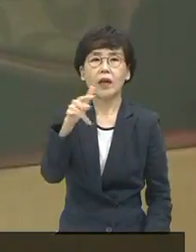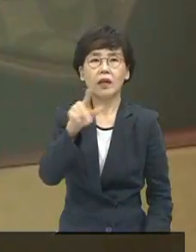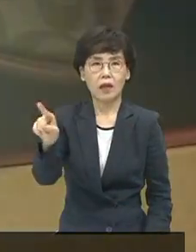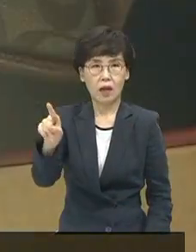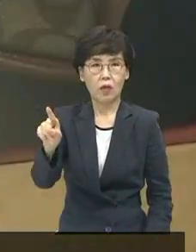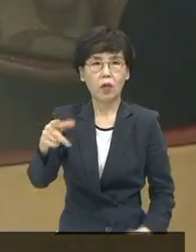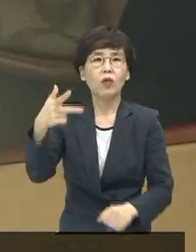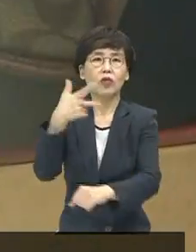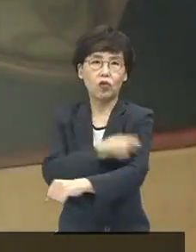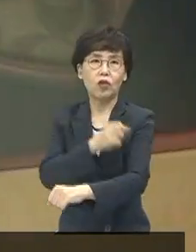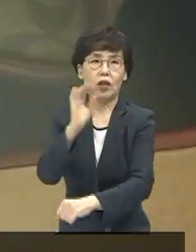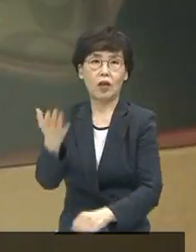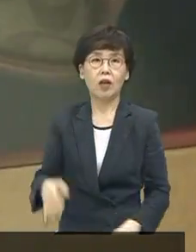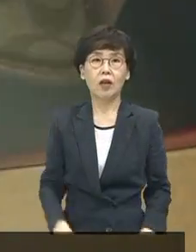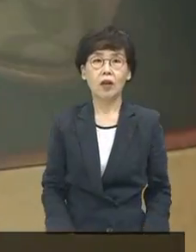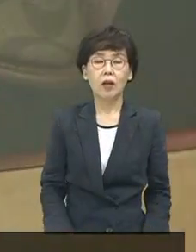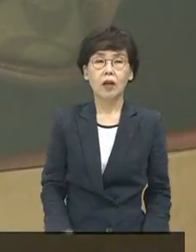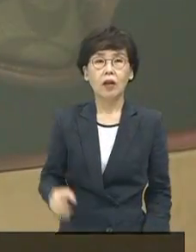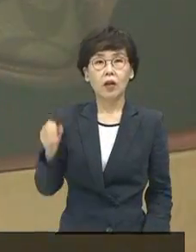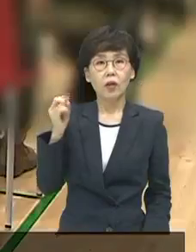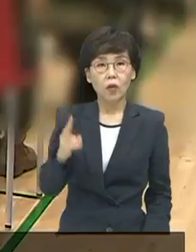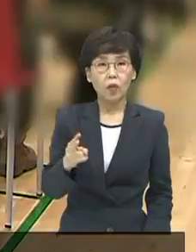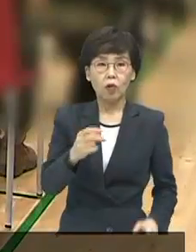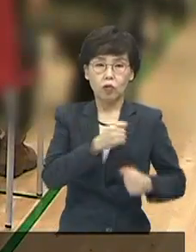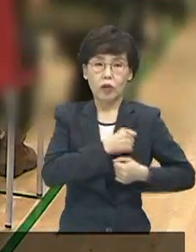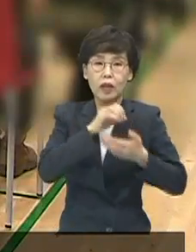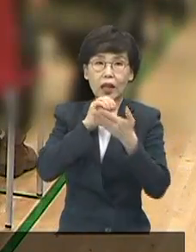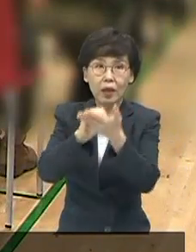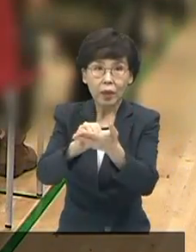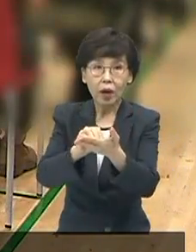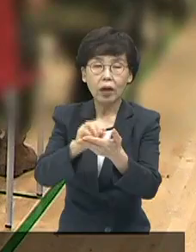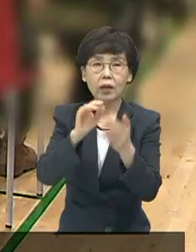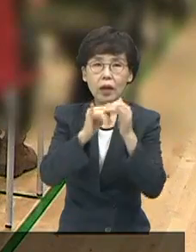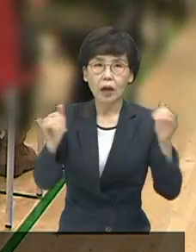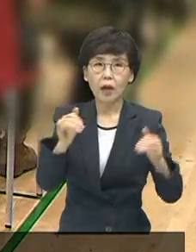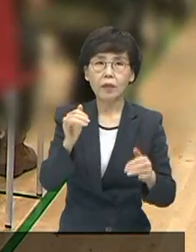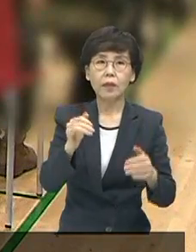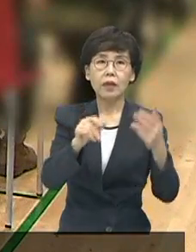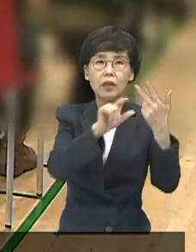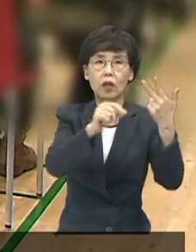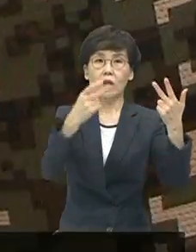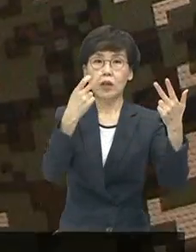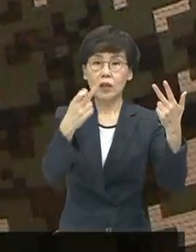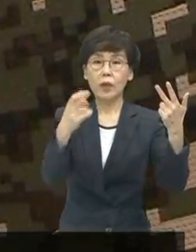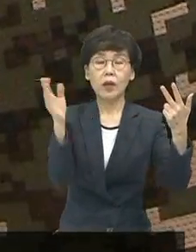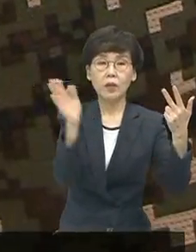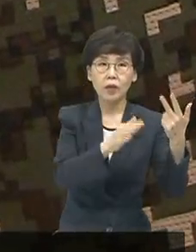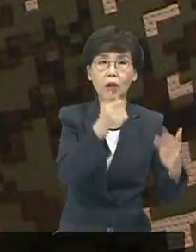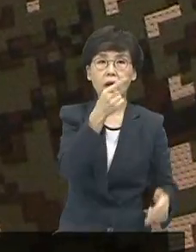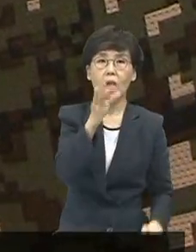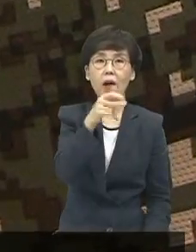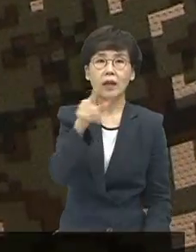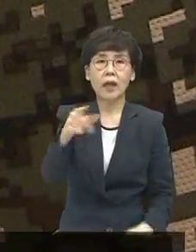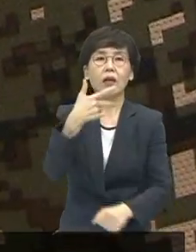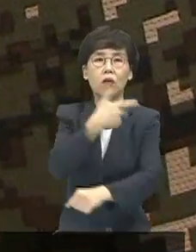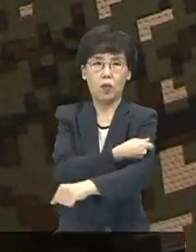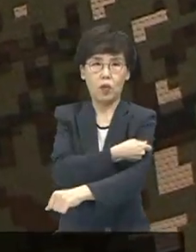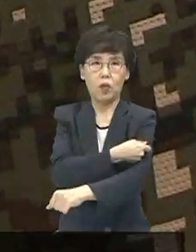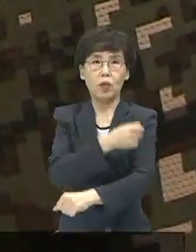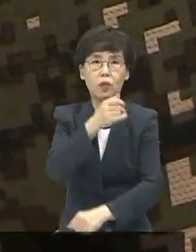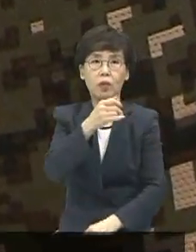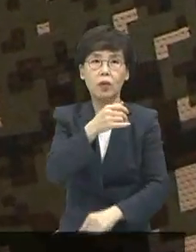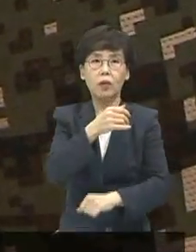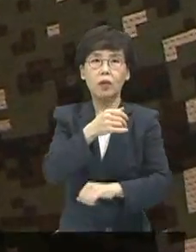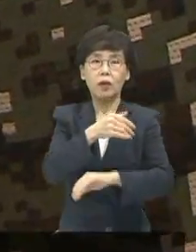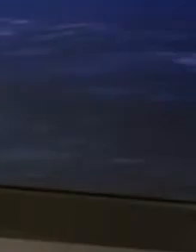교차 접종을 시행합니다. 또 이병 장병들을 대상으로 12일부터 화이자 접종도 이뤄집니다. SBS